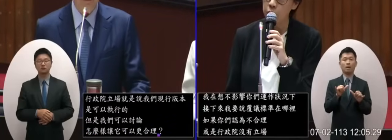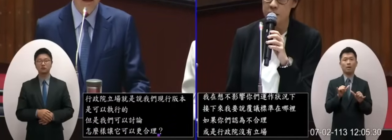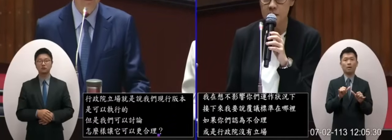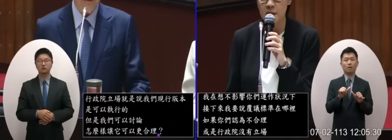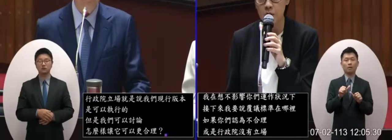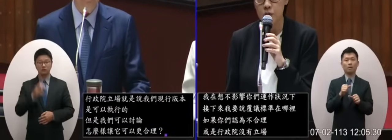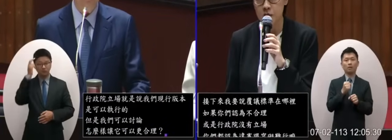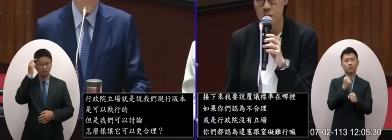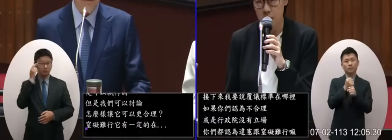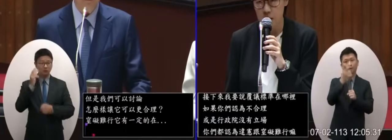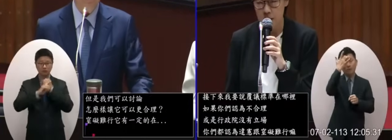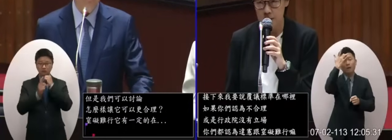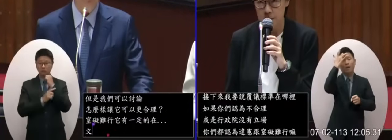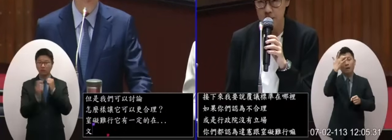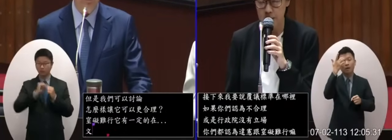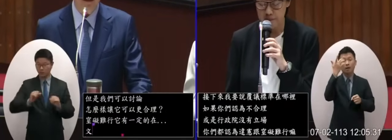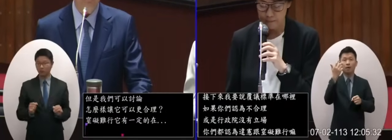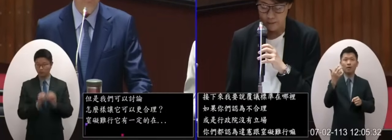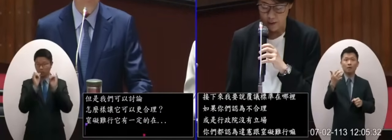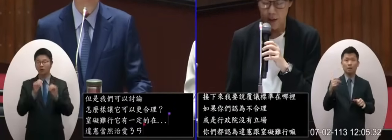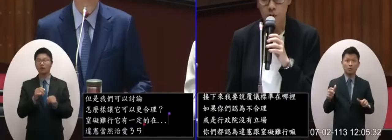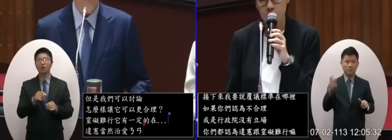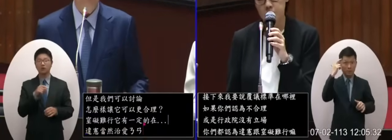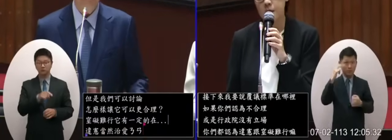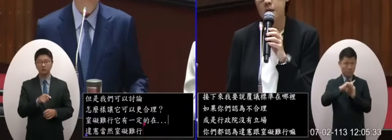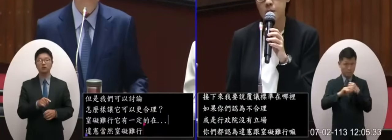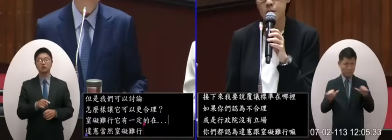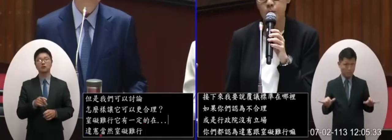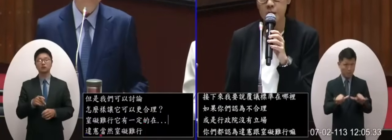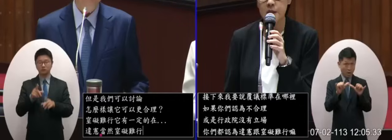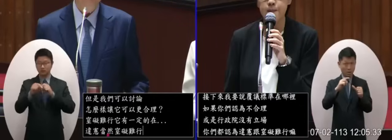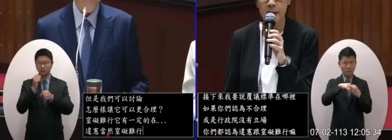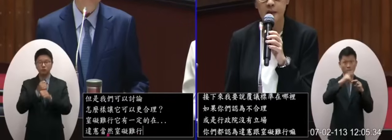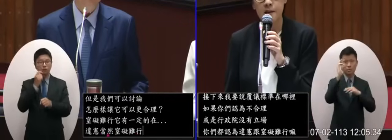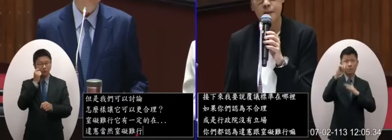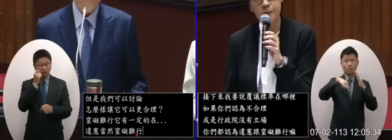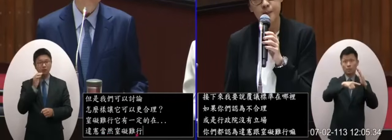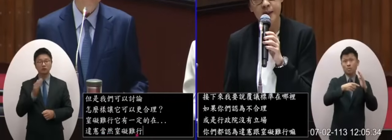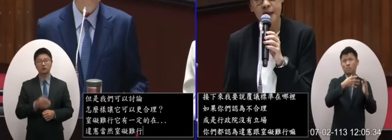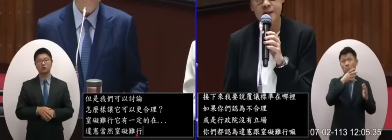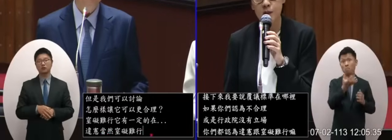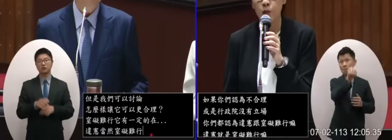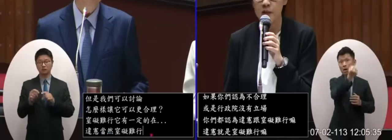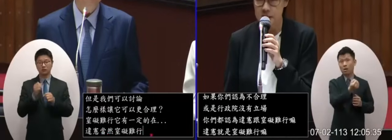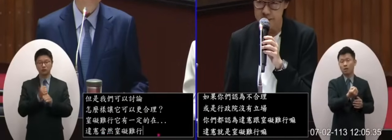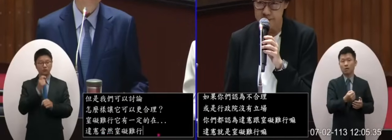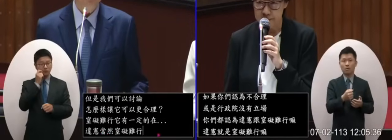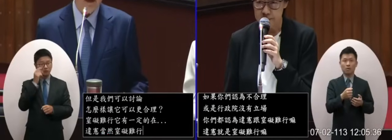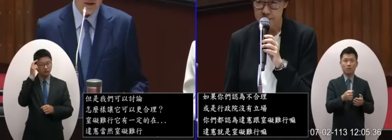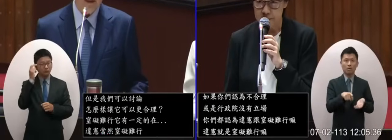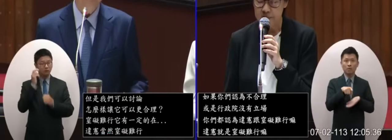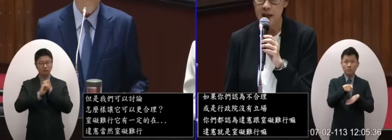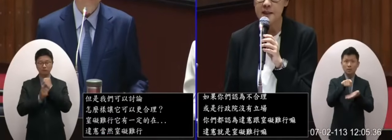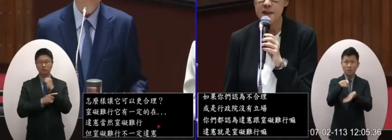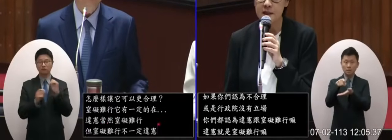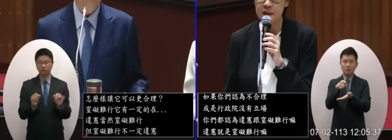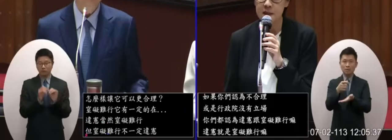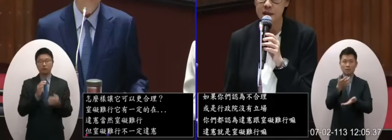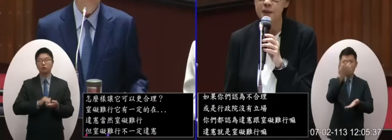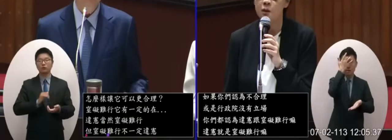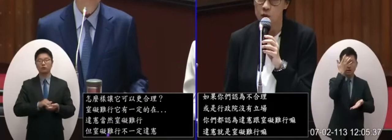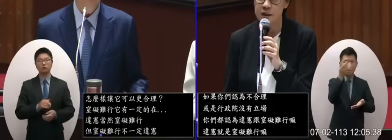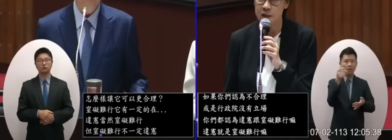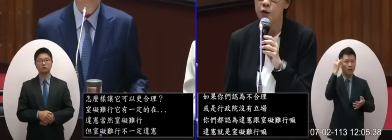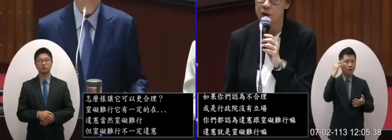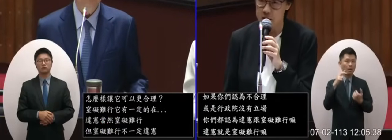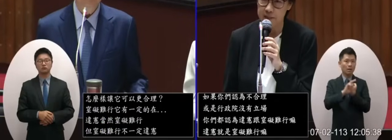违宪当然挚爱难行，但挚爱难行不一定违宪。 对，所以不一定每一个案子都违宪。 是的。 但是